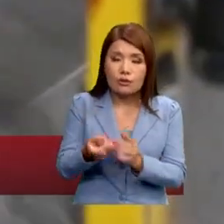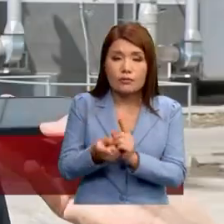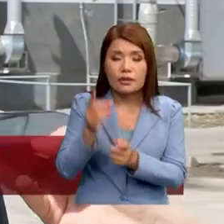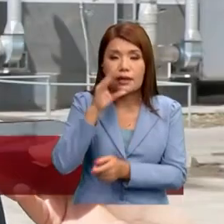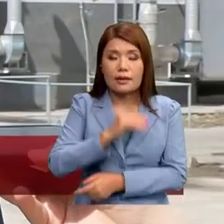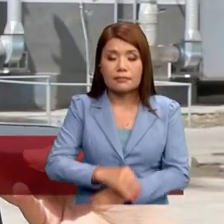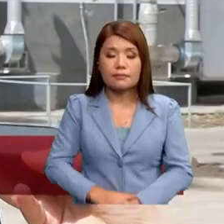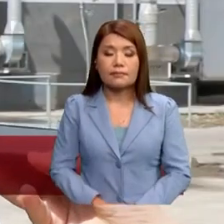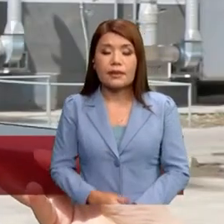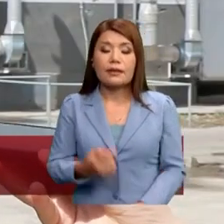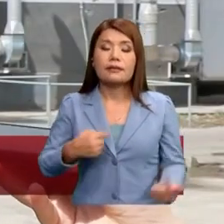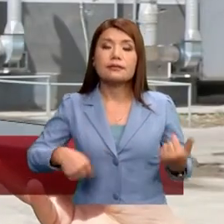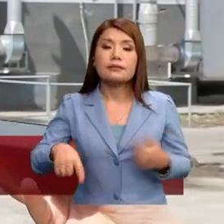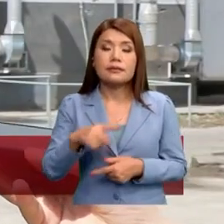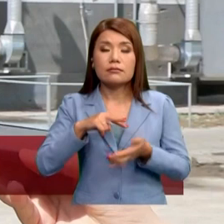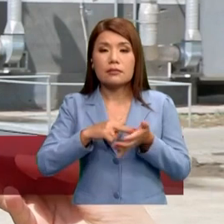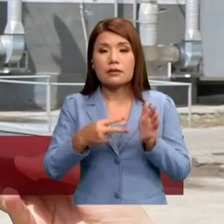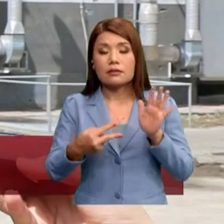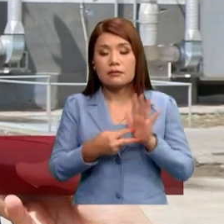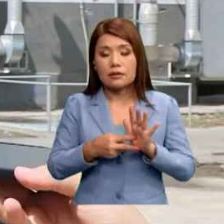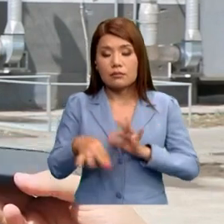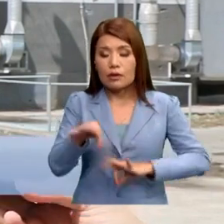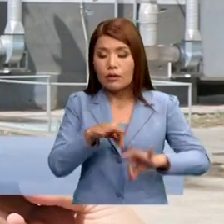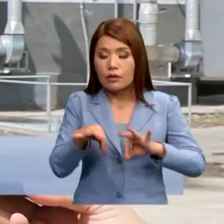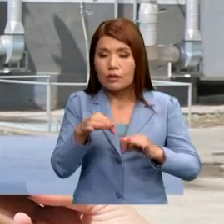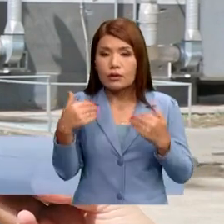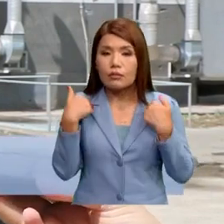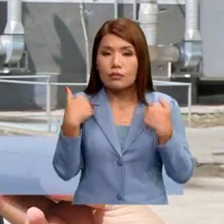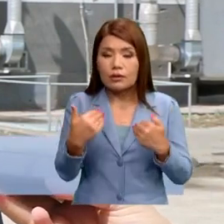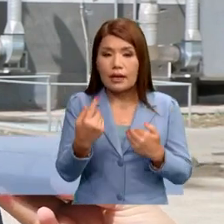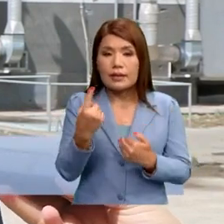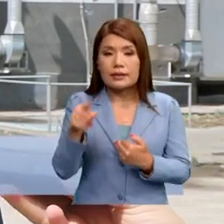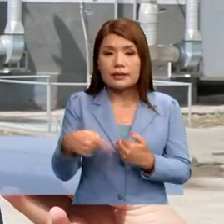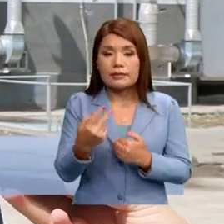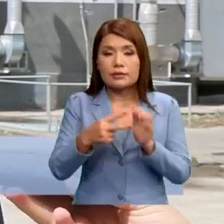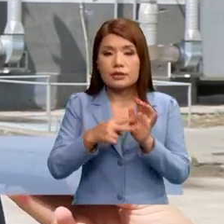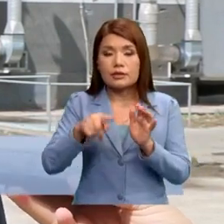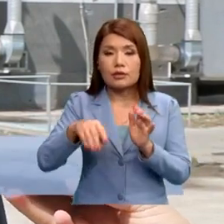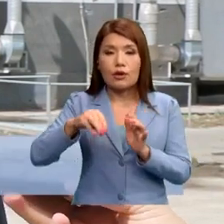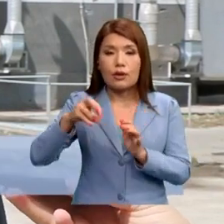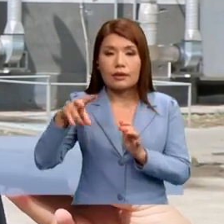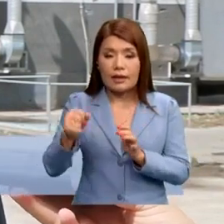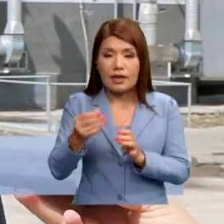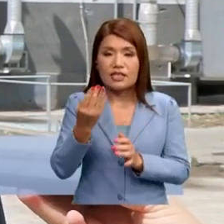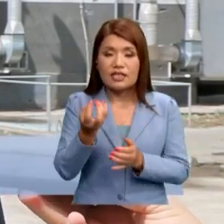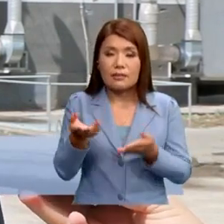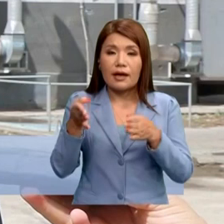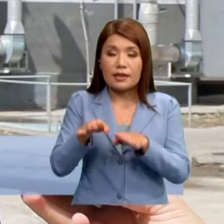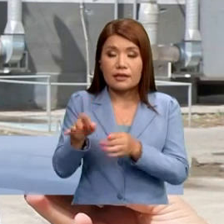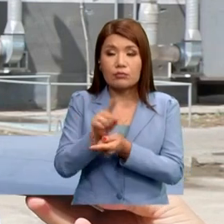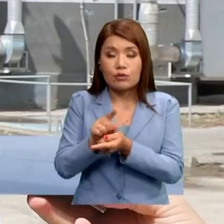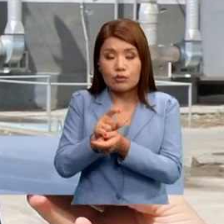айналуда. Бізде жоспар бойынша жобалық қуаттылықта жылына 1,7 миллион тонна шлам қалдықтарын өңдей